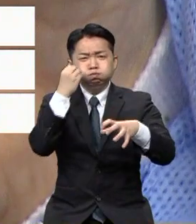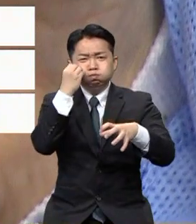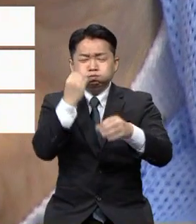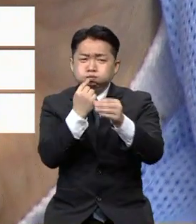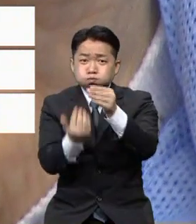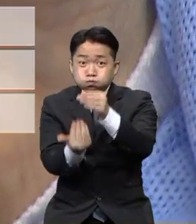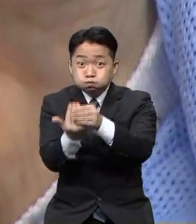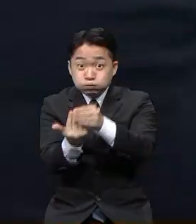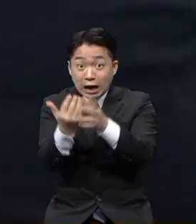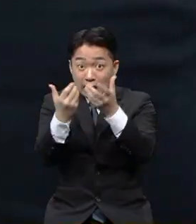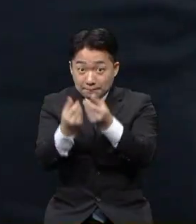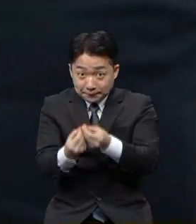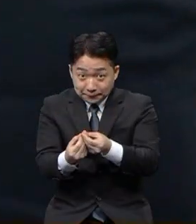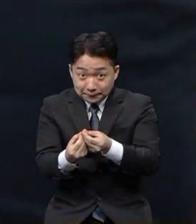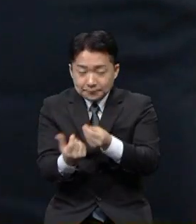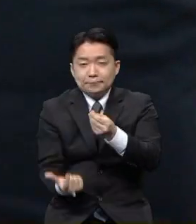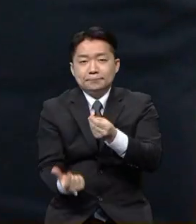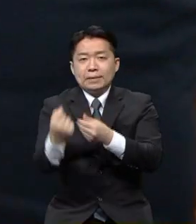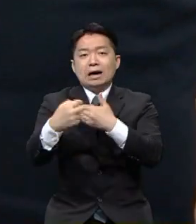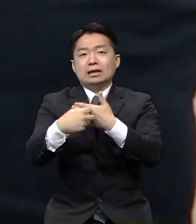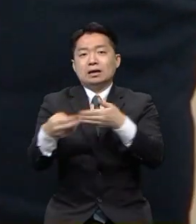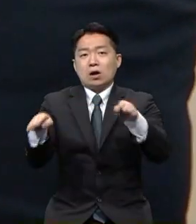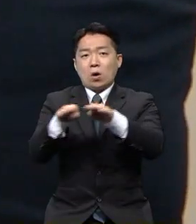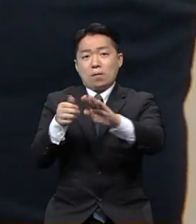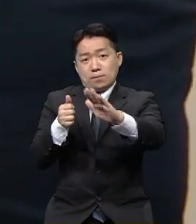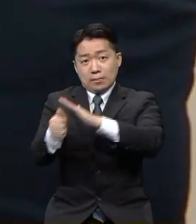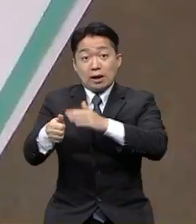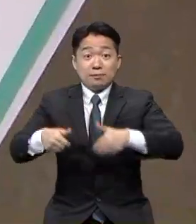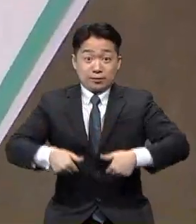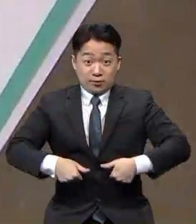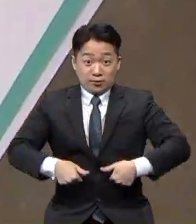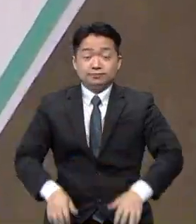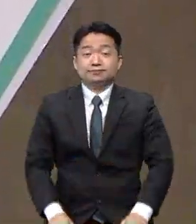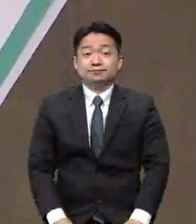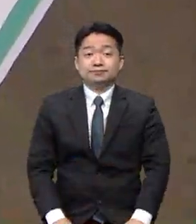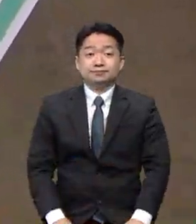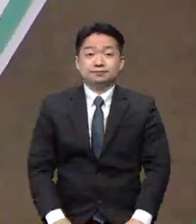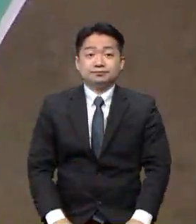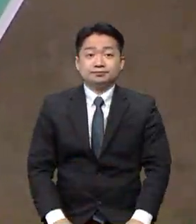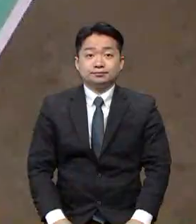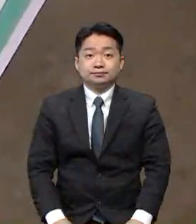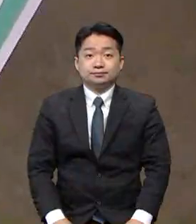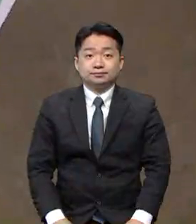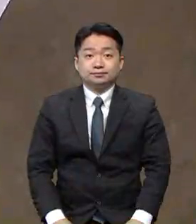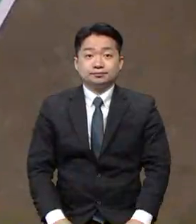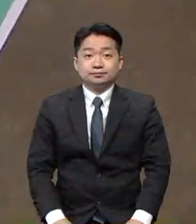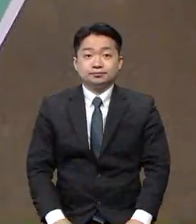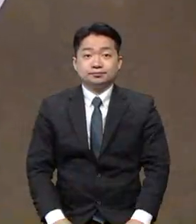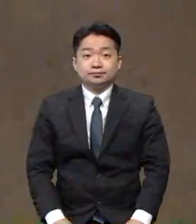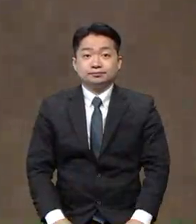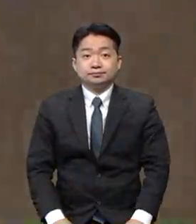반응이 생기는 경우엔 곧바로 의료기관을 방문해야 합니다. SBS 박찬근입니다.